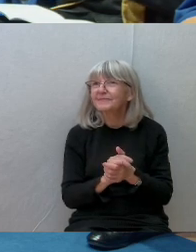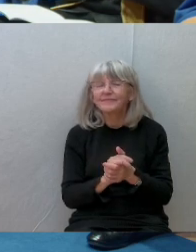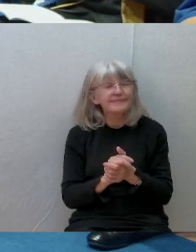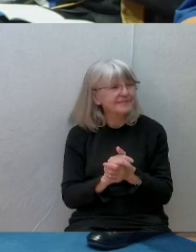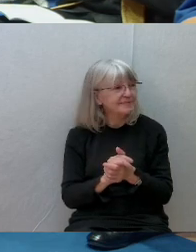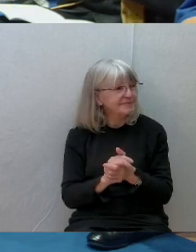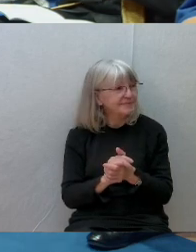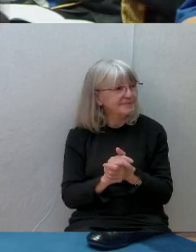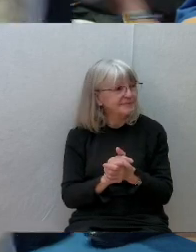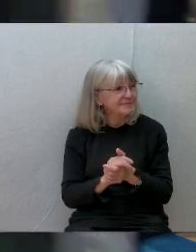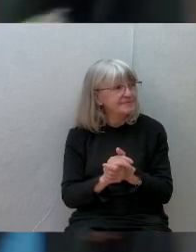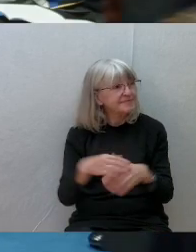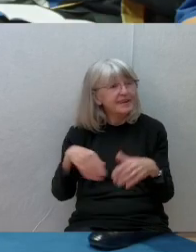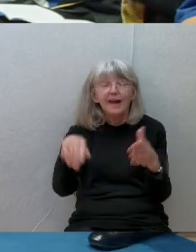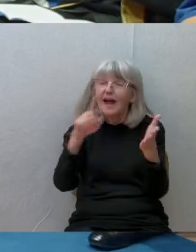Lalit Kibarpanti.